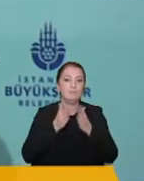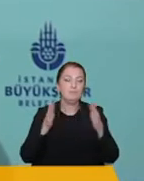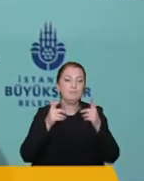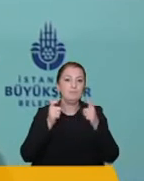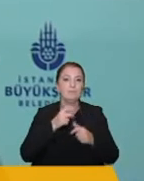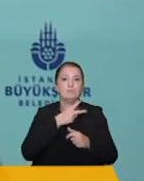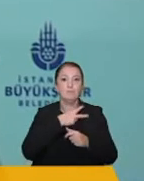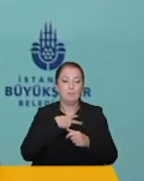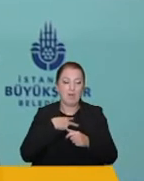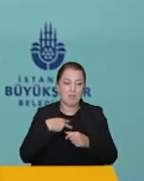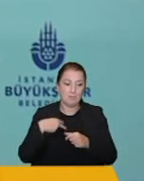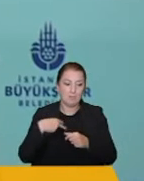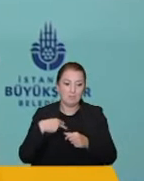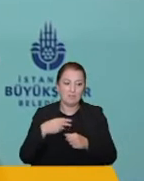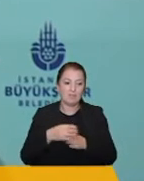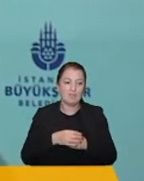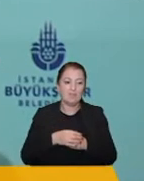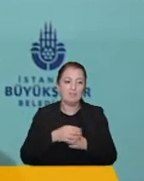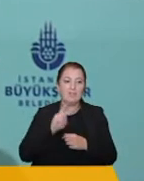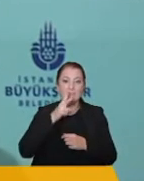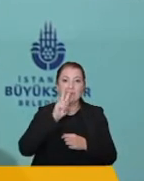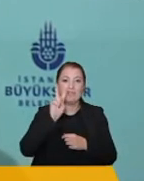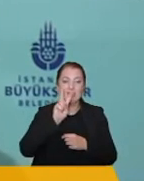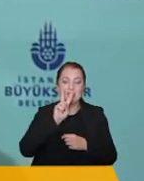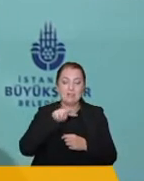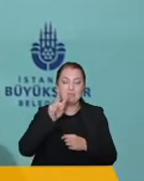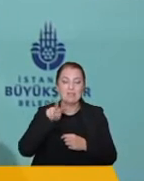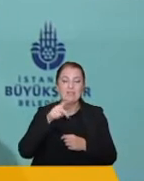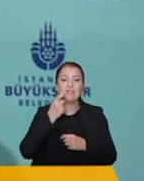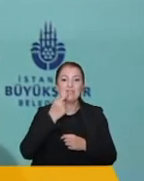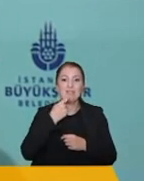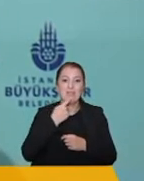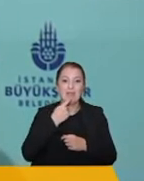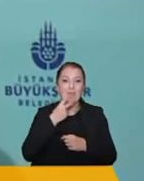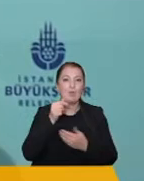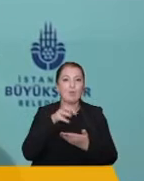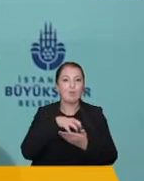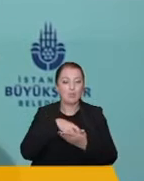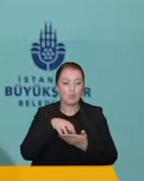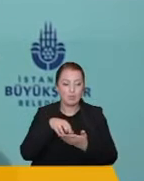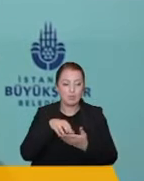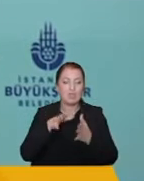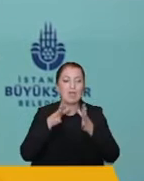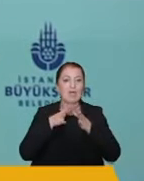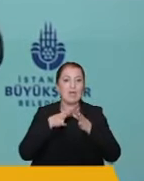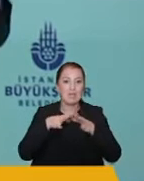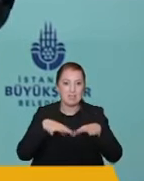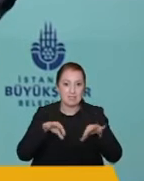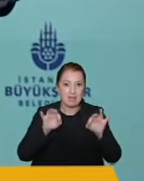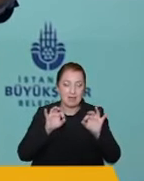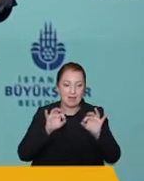büyükşehir belediyemizin 2022 yılı bütçesini hazır.